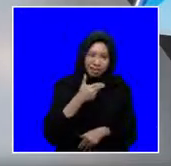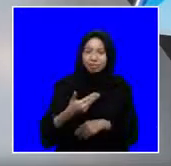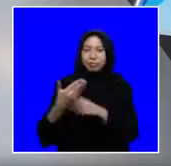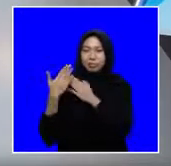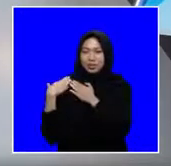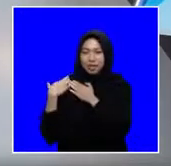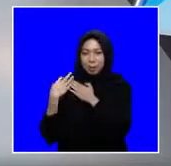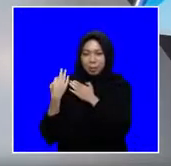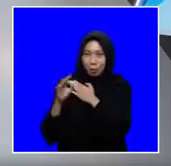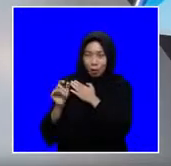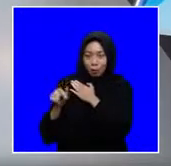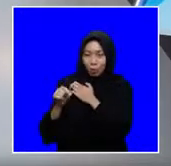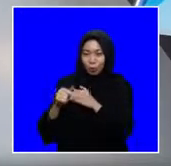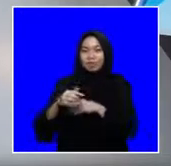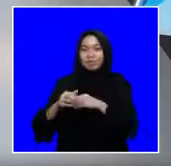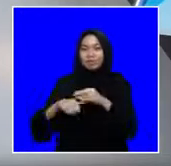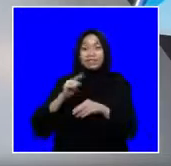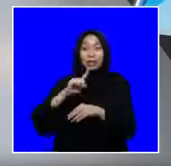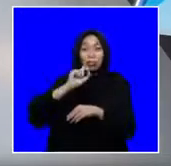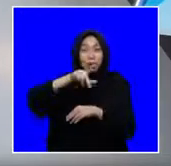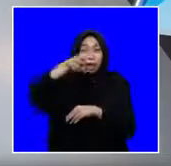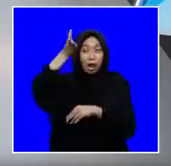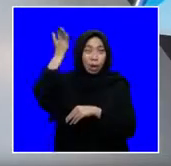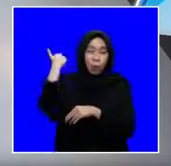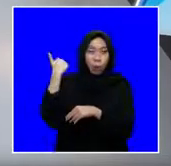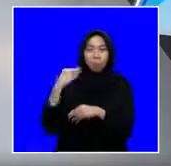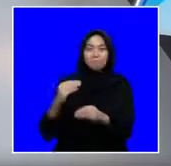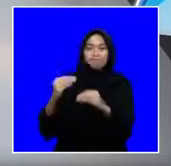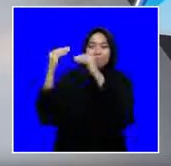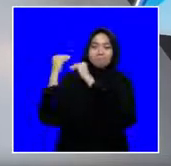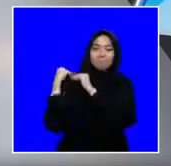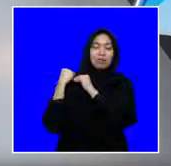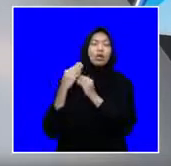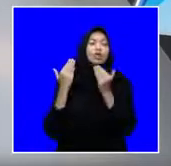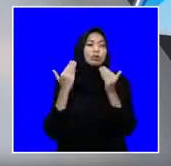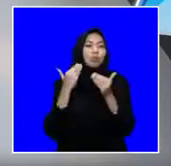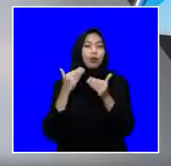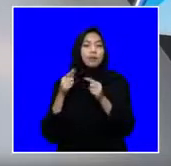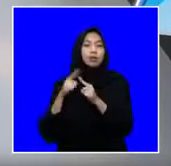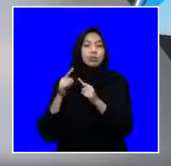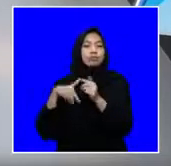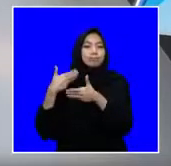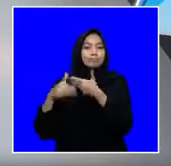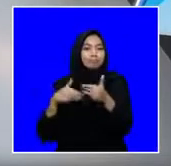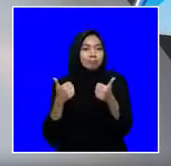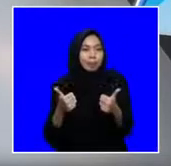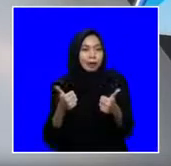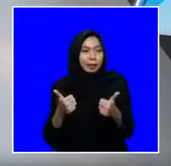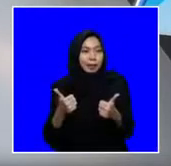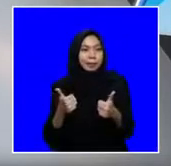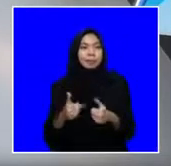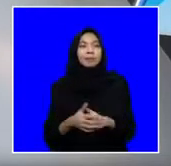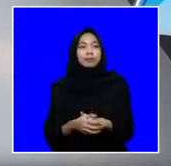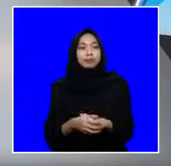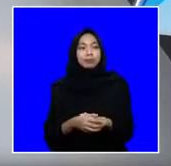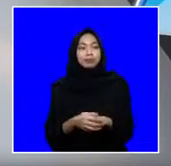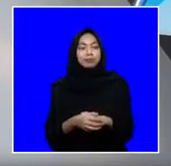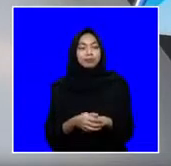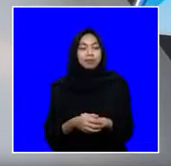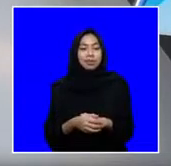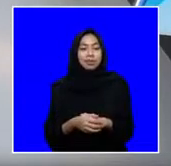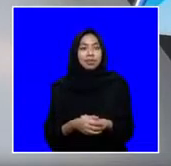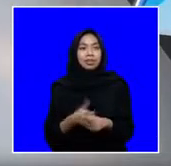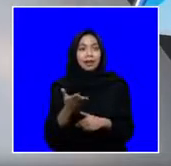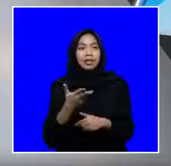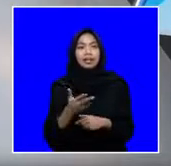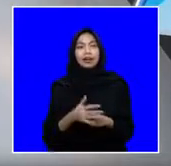Direktur Utama LPDP sebulan yang lalu. Semoga diberikan berkah yang baik dalam bertugas. Dan saya ingin tahu nih Pak, boleh diceritakan visi